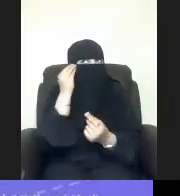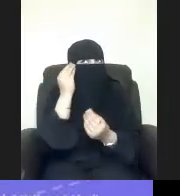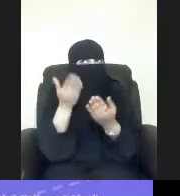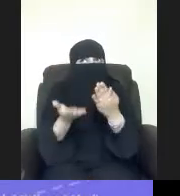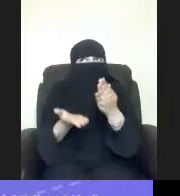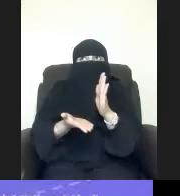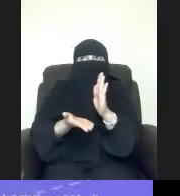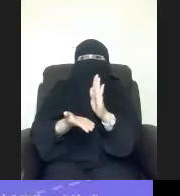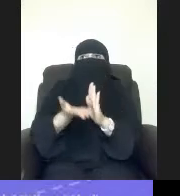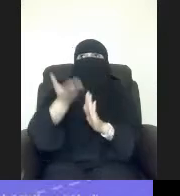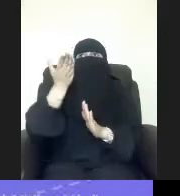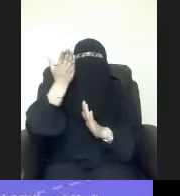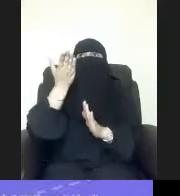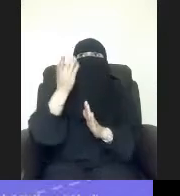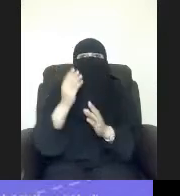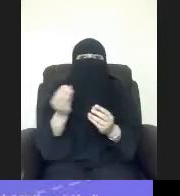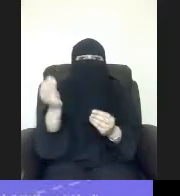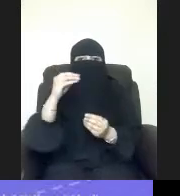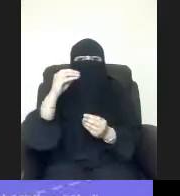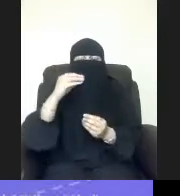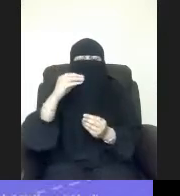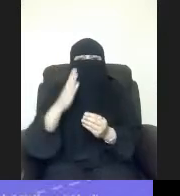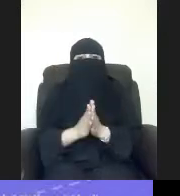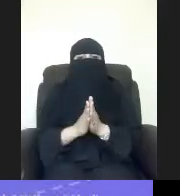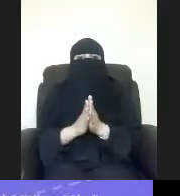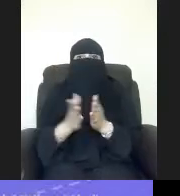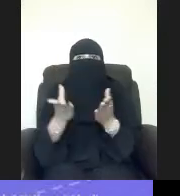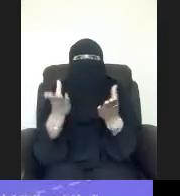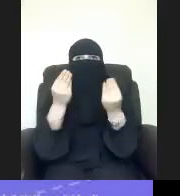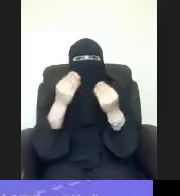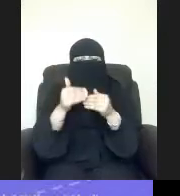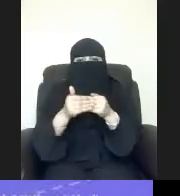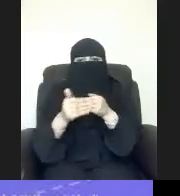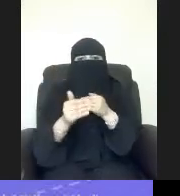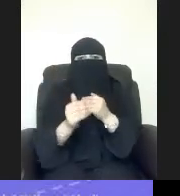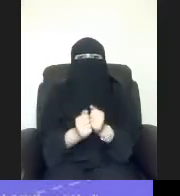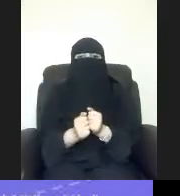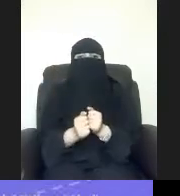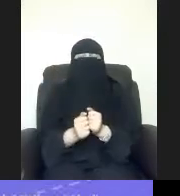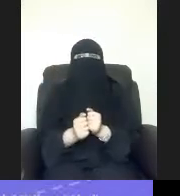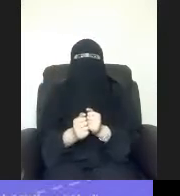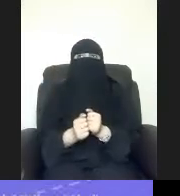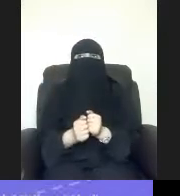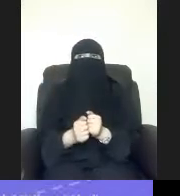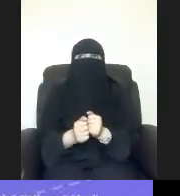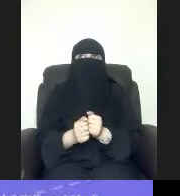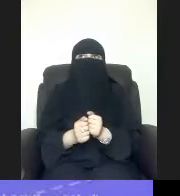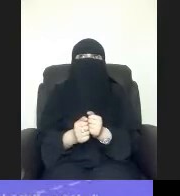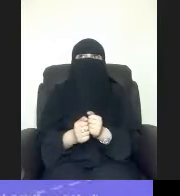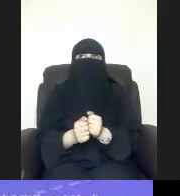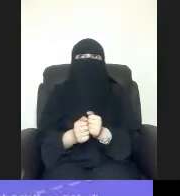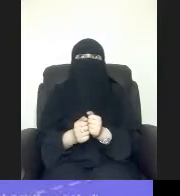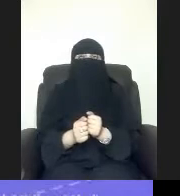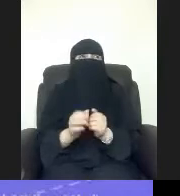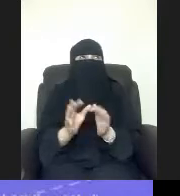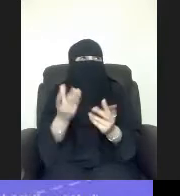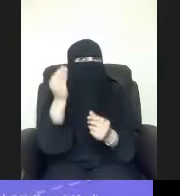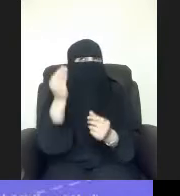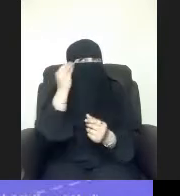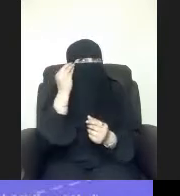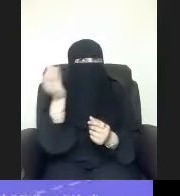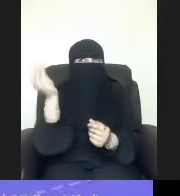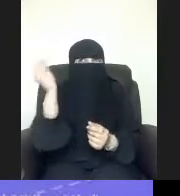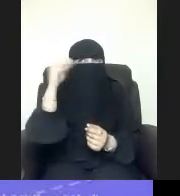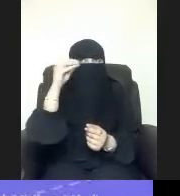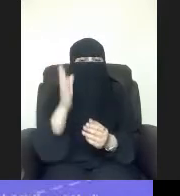أو أيضا ممكن نضيف فيما يتعلق بالجزء الإلكتروني في التعلم المدمج، كيف نزيد فاعلية